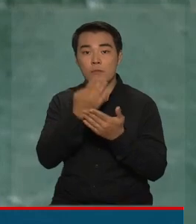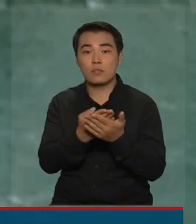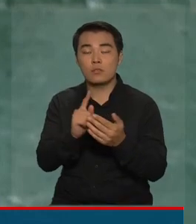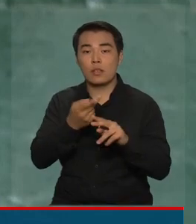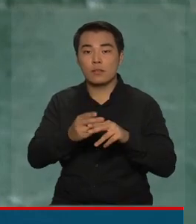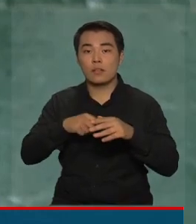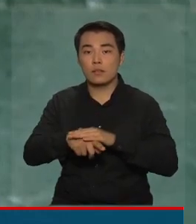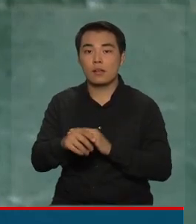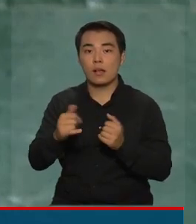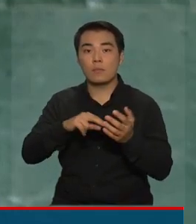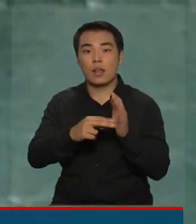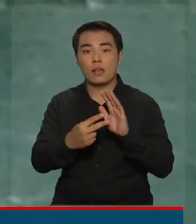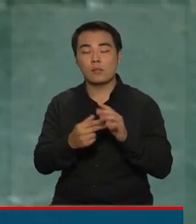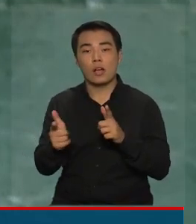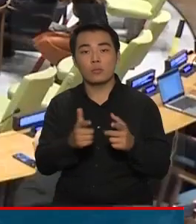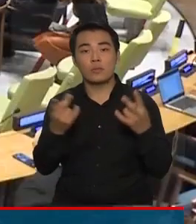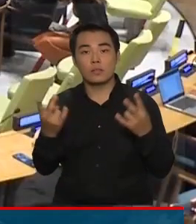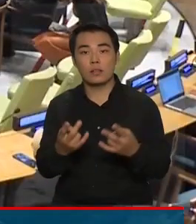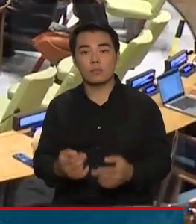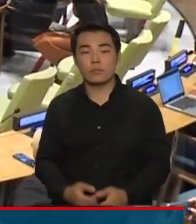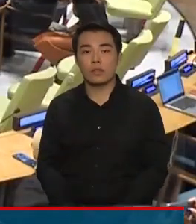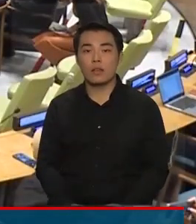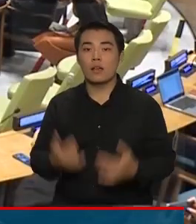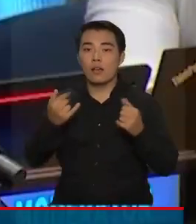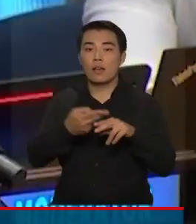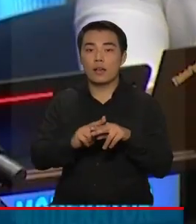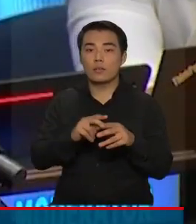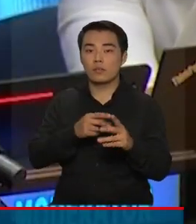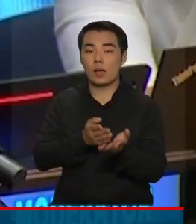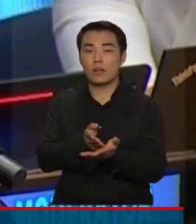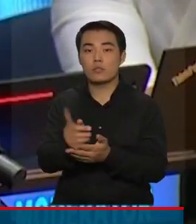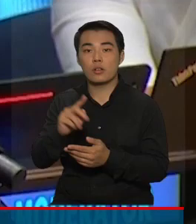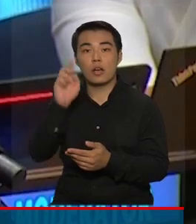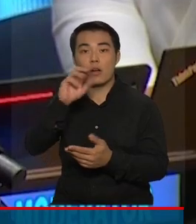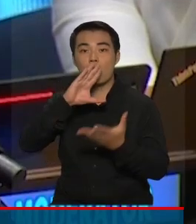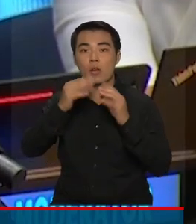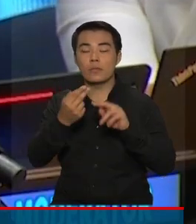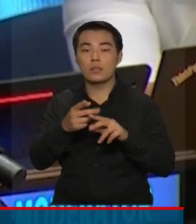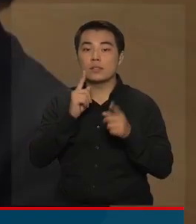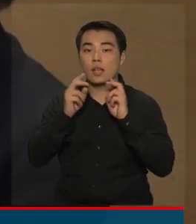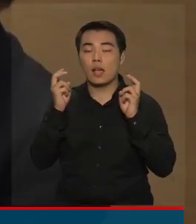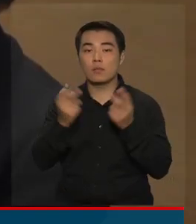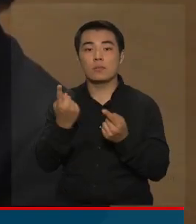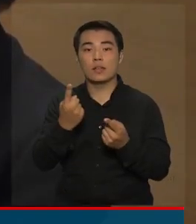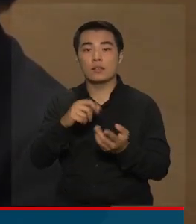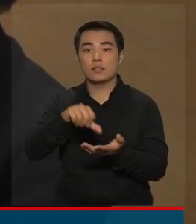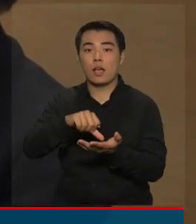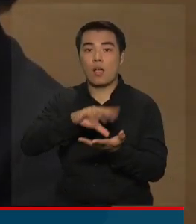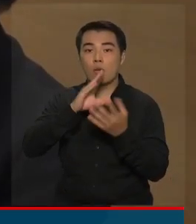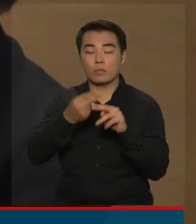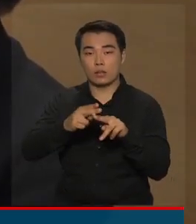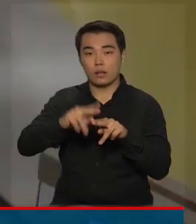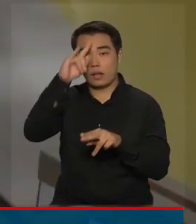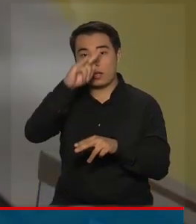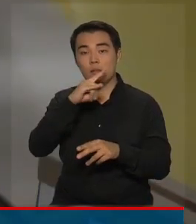жедел айшықтайтын жаһандық жоспар керек. Жиынның төрағасы мажарлық әріптестермен бірге саммиттің алғашқы сессиясының тізгін ұстаған Қазақ